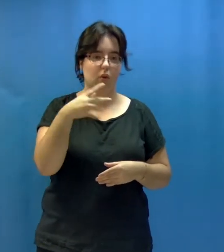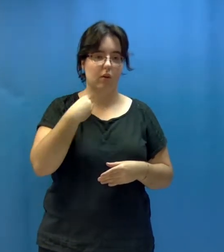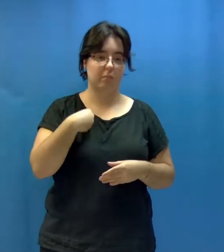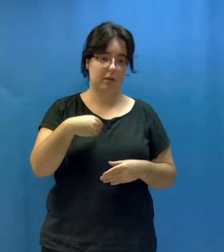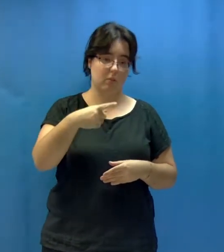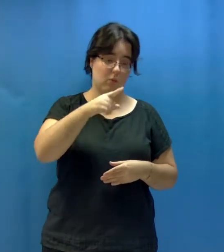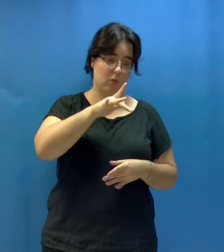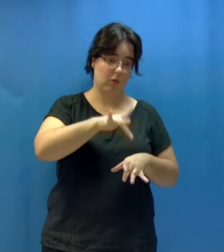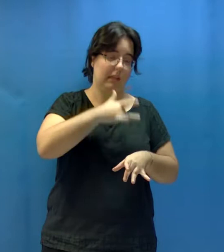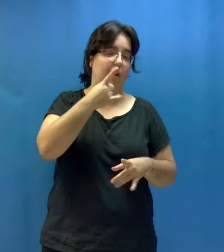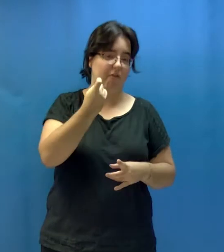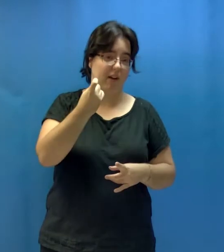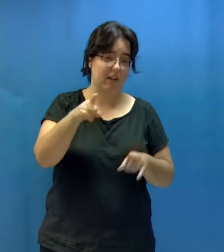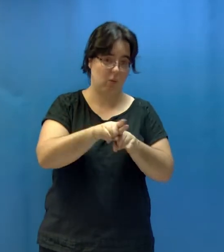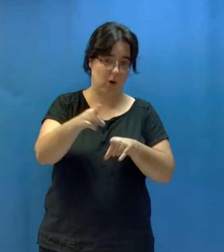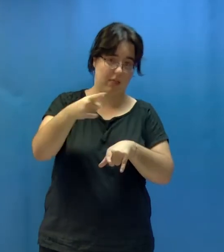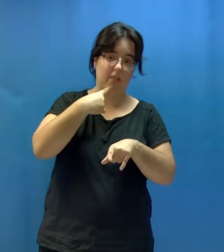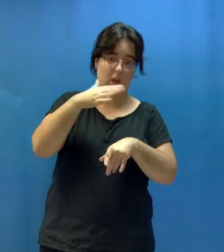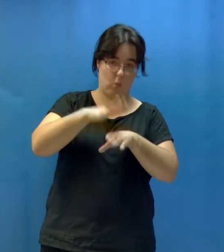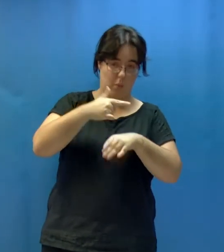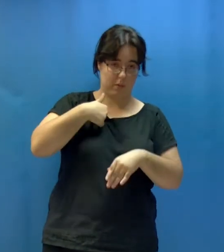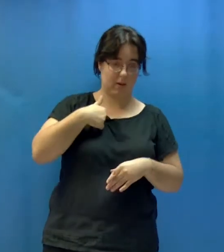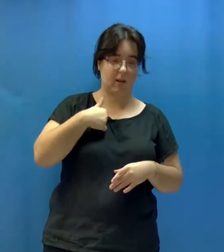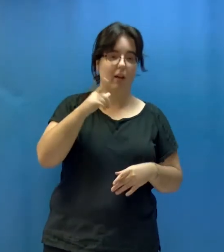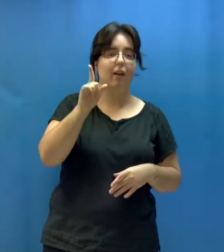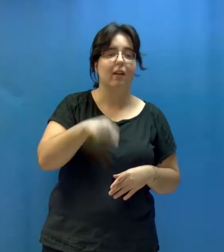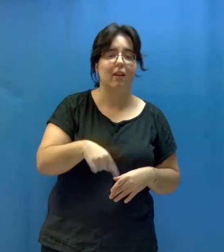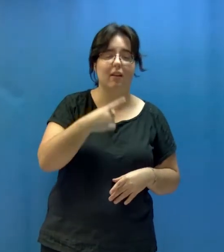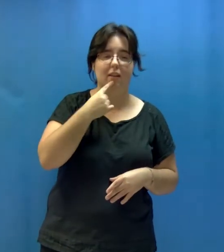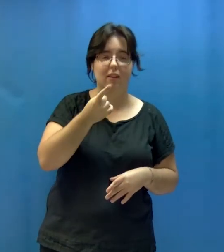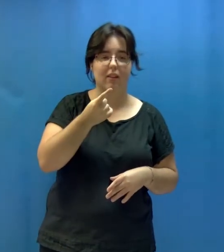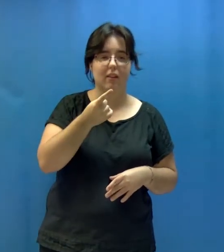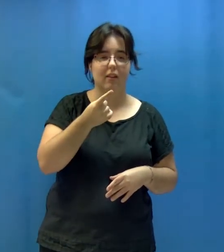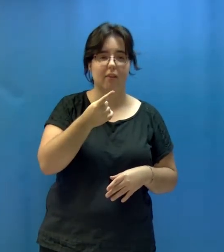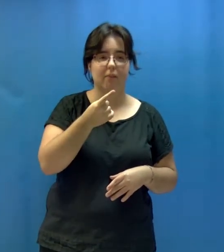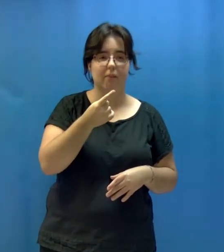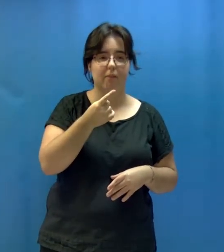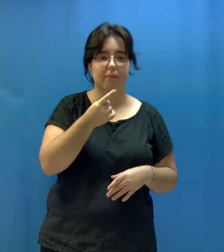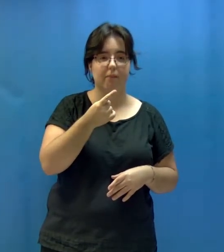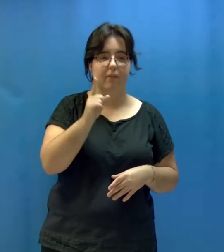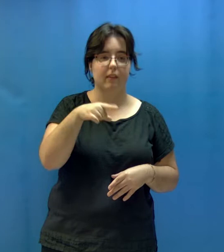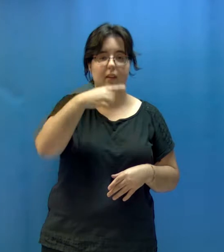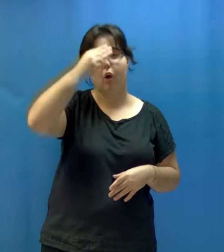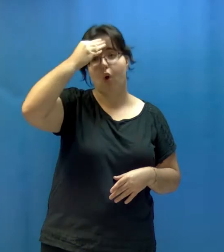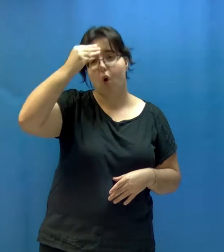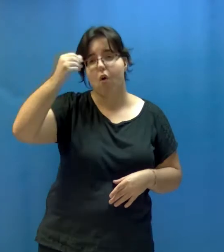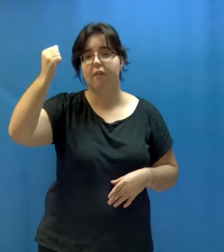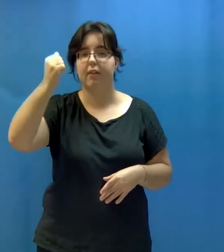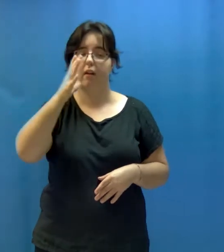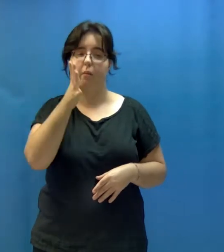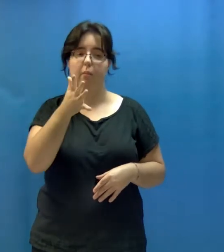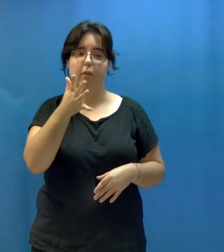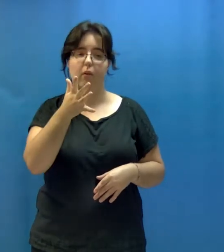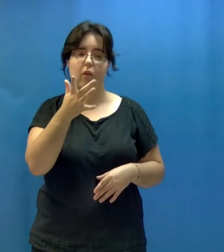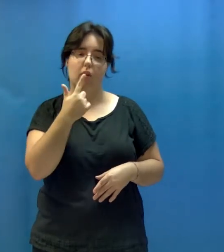acusen. Després, a l'esmena que s'autopresenten per a llevar aquesta mentira, ai, amnèsia, o bien com i